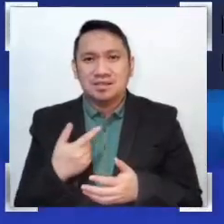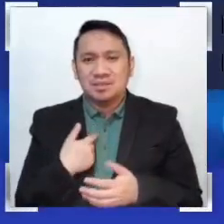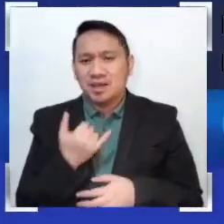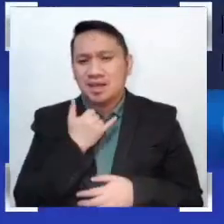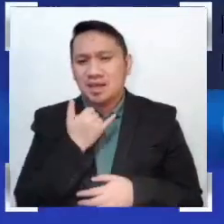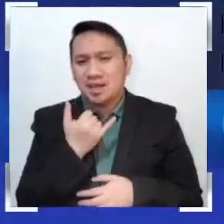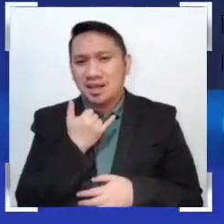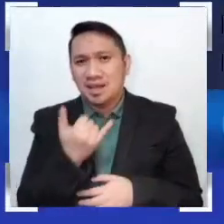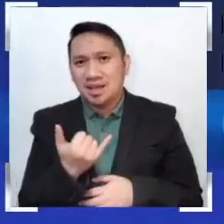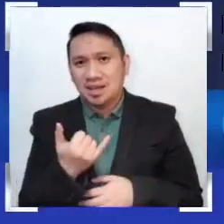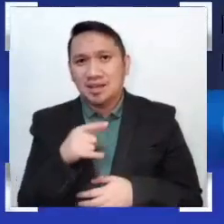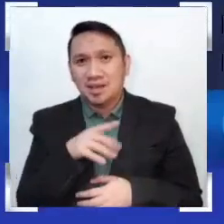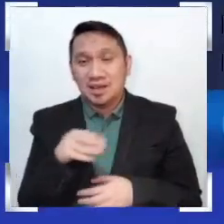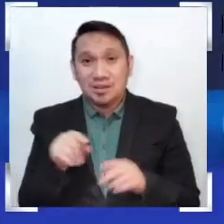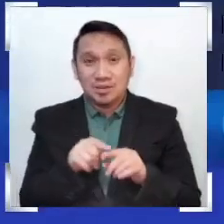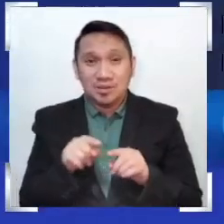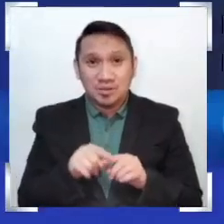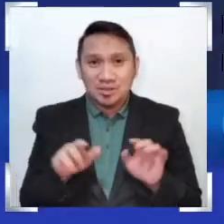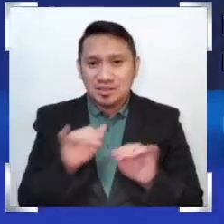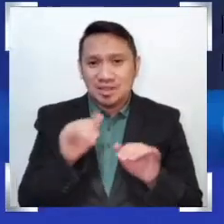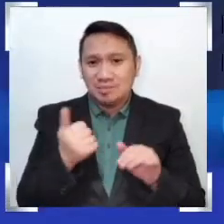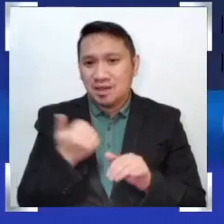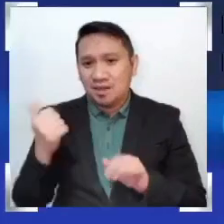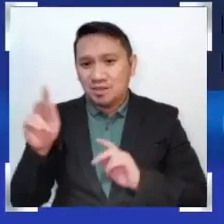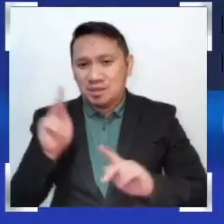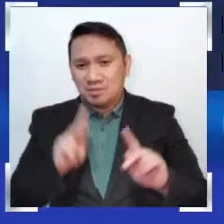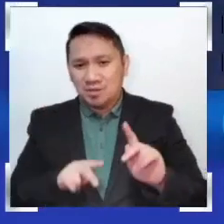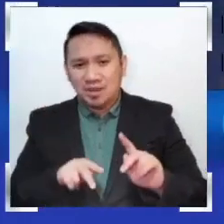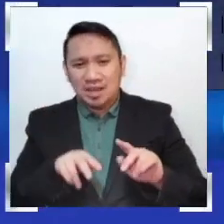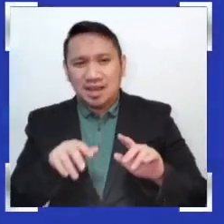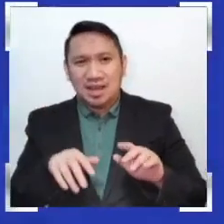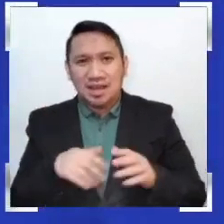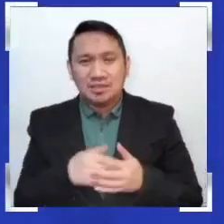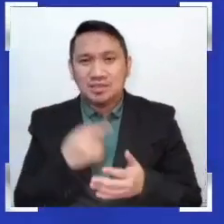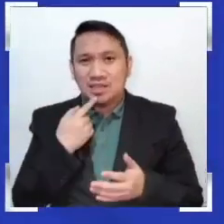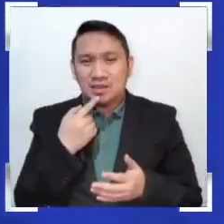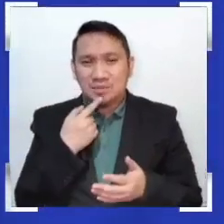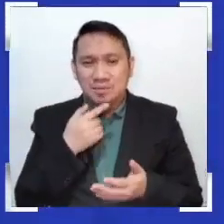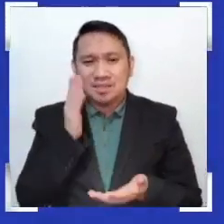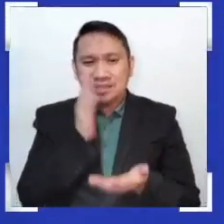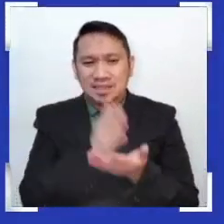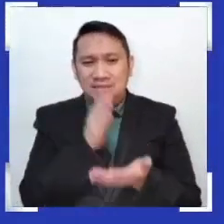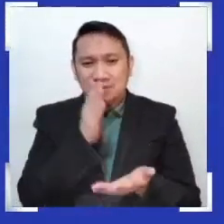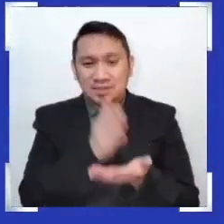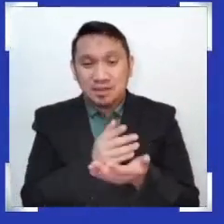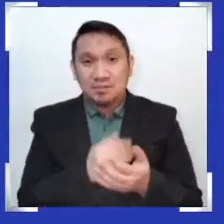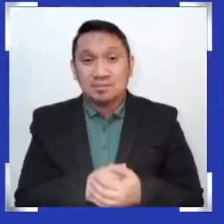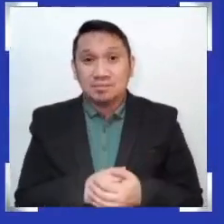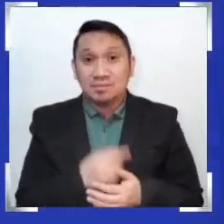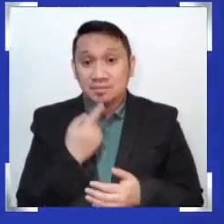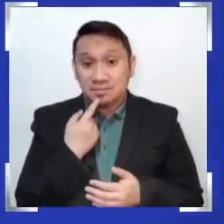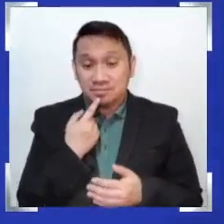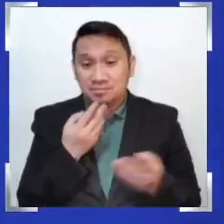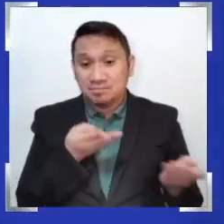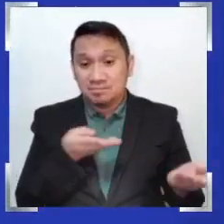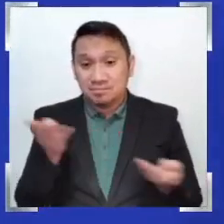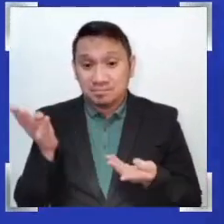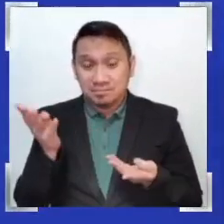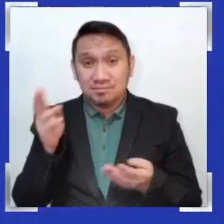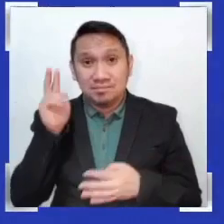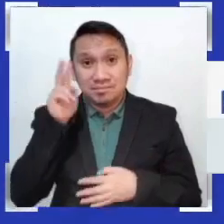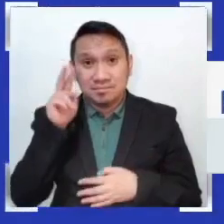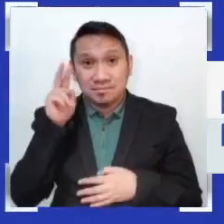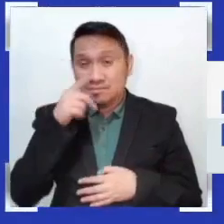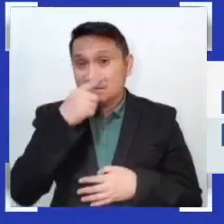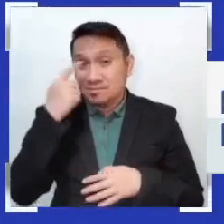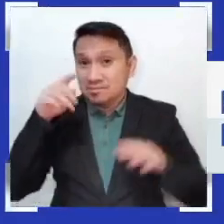mga nakasakay, sinisigaw na rin po sila na nahihinto na lang din po yung ride. Sabi ng uploader ng video, nang sumungit ang panahon,